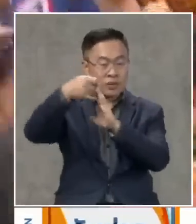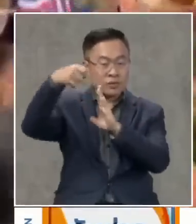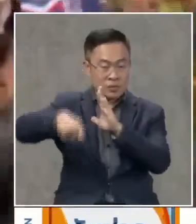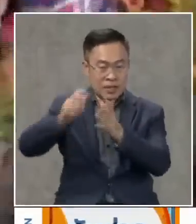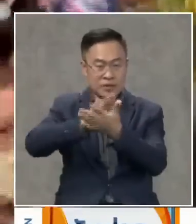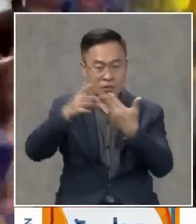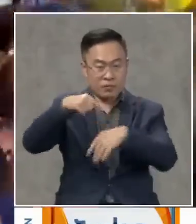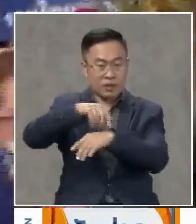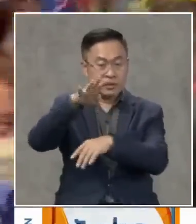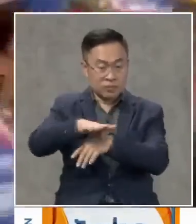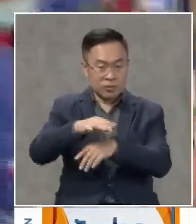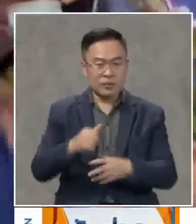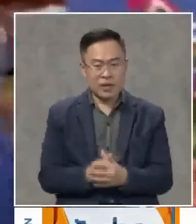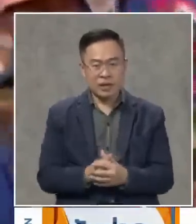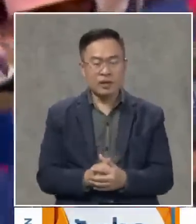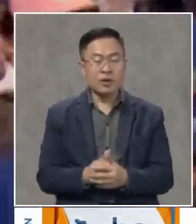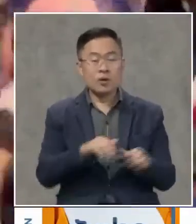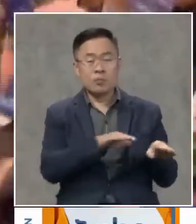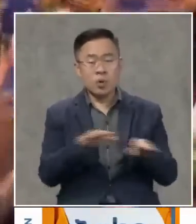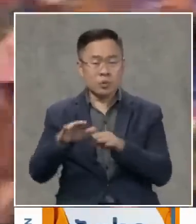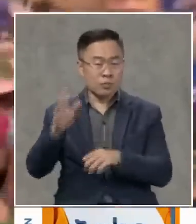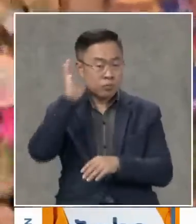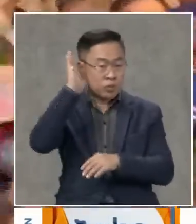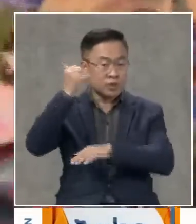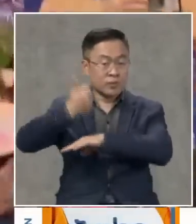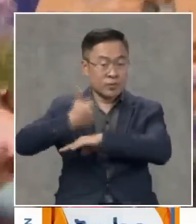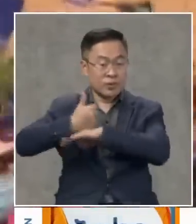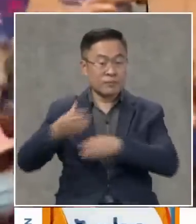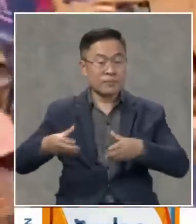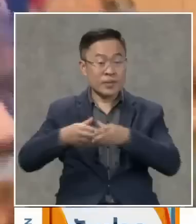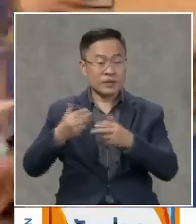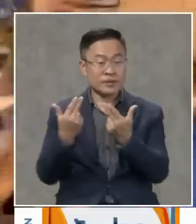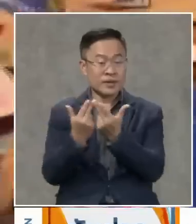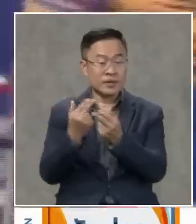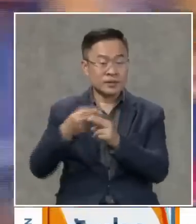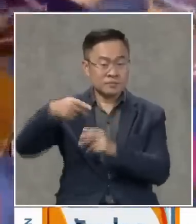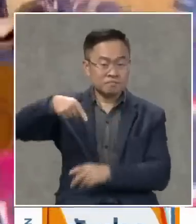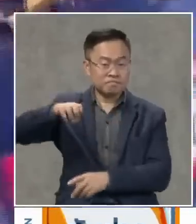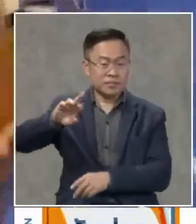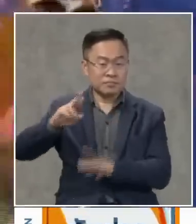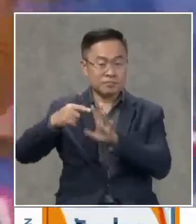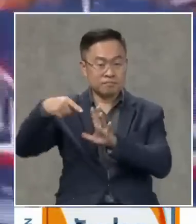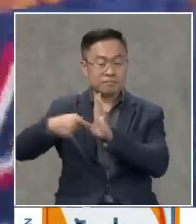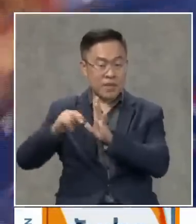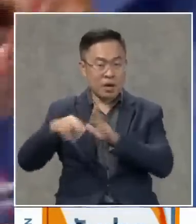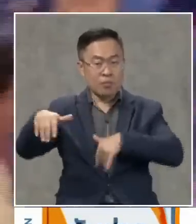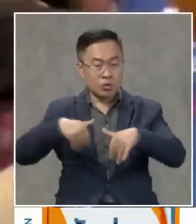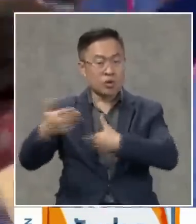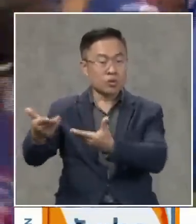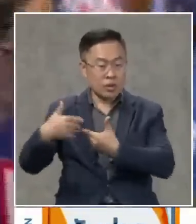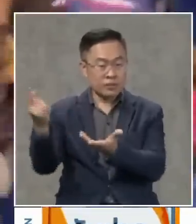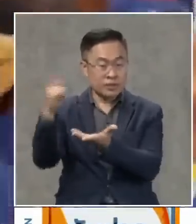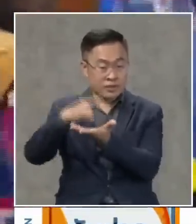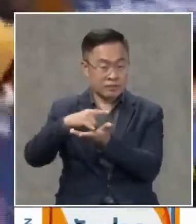สีมานะคะซึ่งเดินทางมาพร้อมกับนายพีรพันธ์สาลีรัฐวิภาคค่ะขณะที่ประชาชนบางส่วนไปรอต้อนรับพร้อม